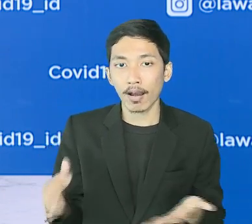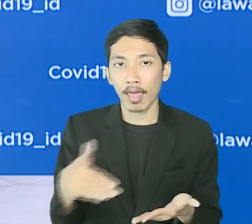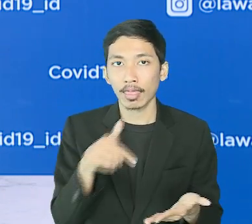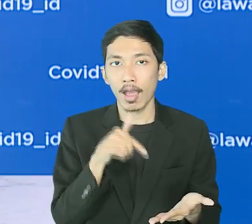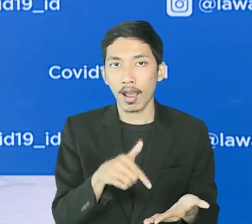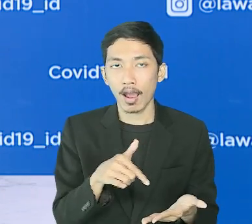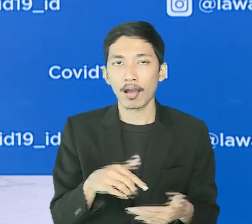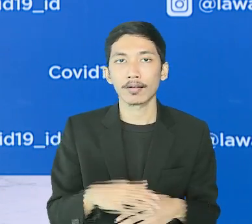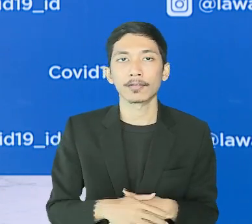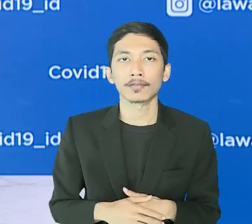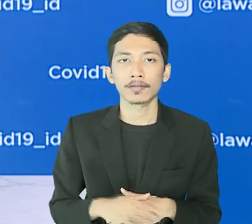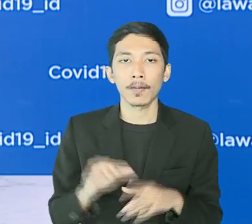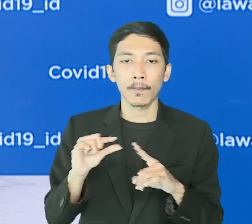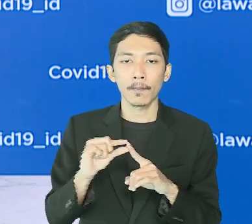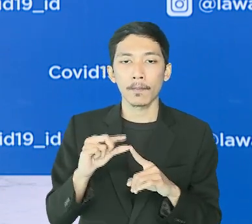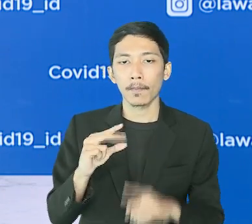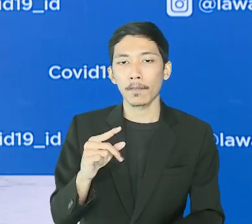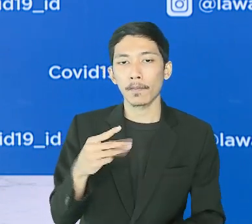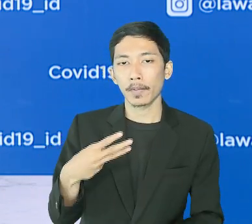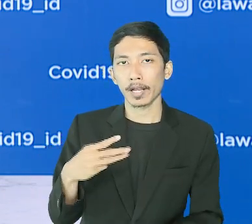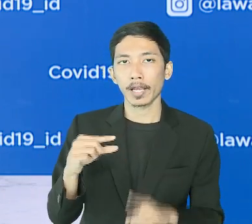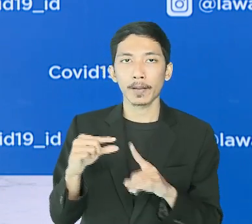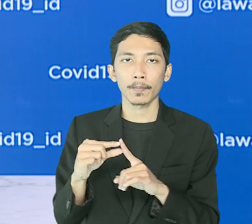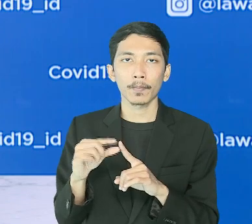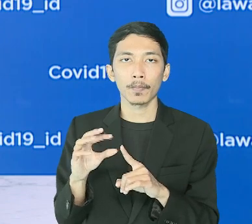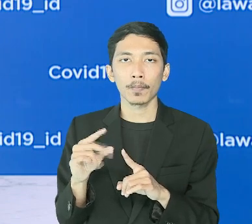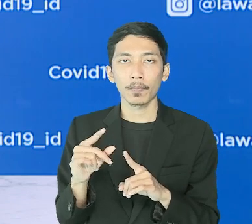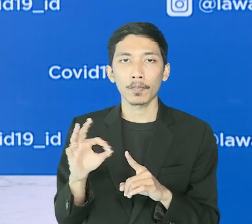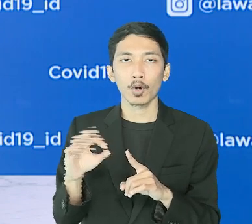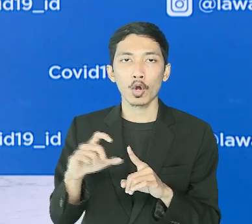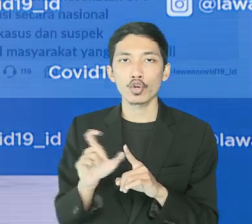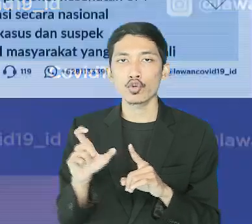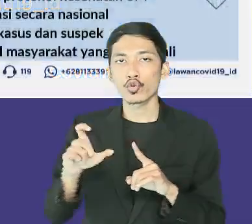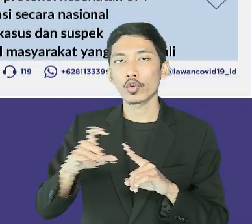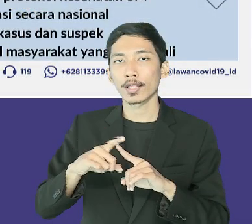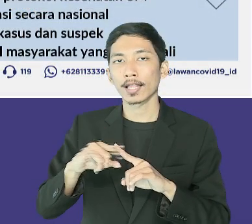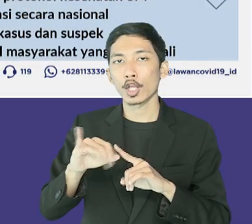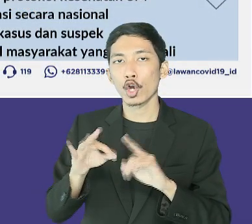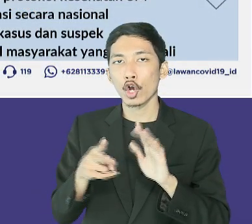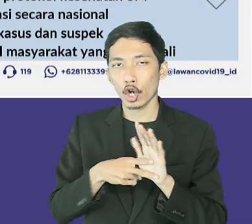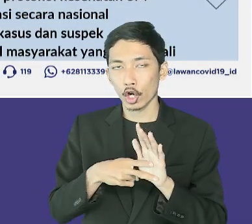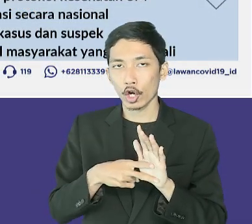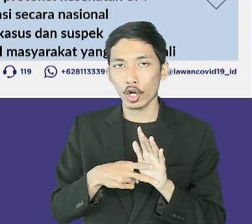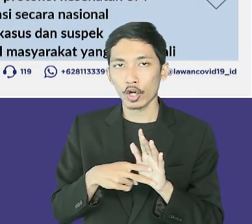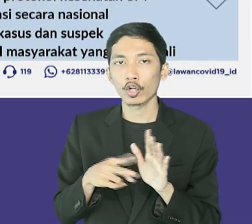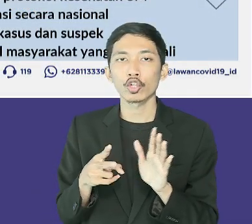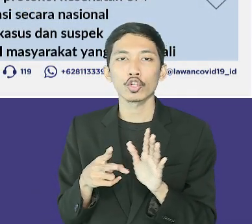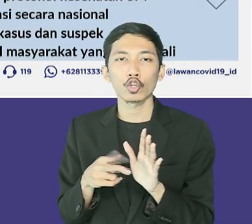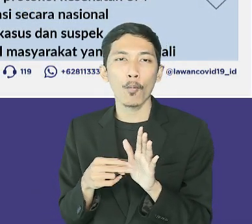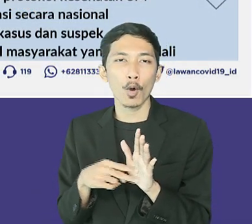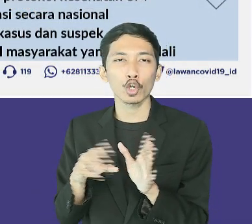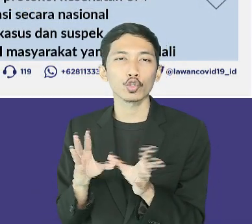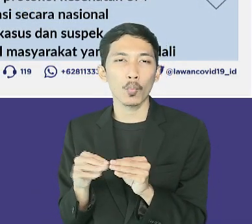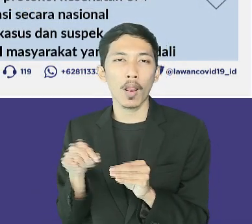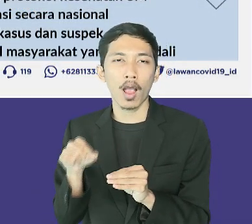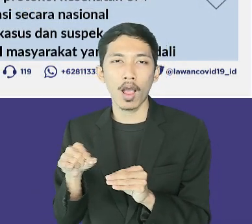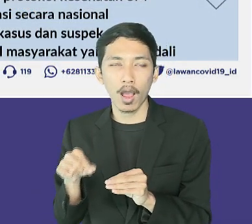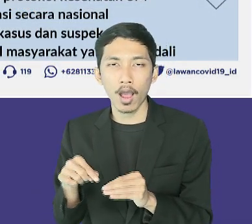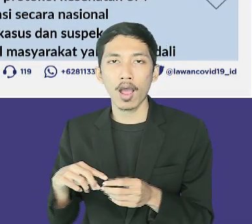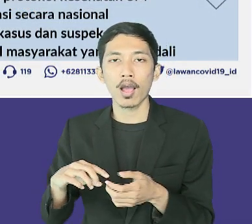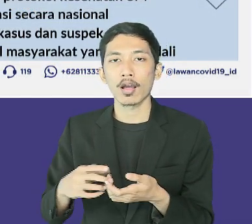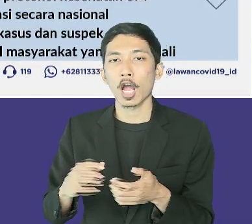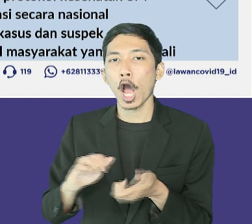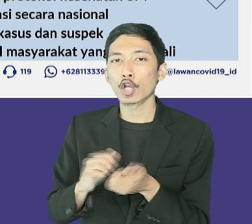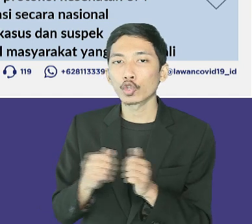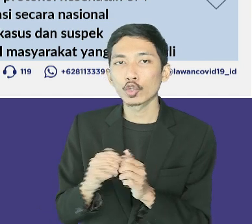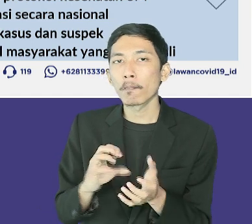yaitu reproduction number. Angka ini penting untuk diperhatikan selain angka kasus, angka